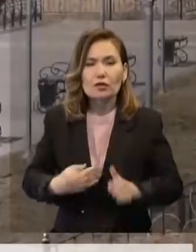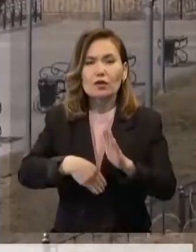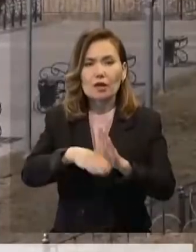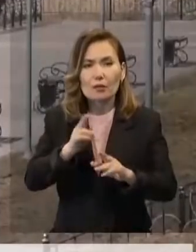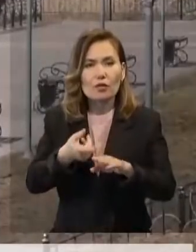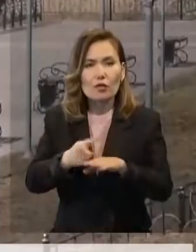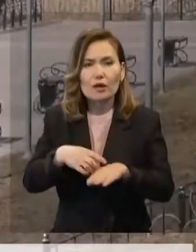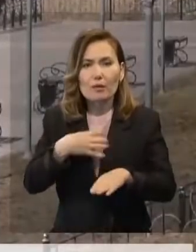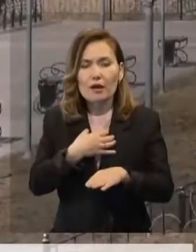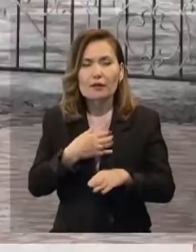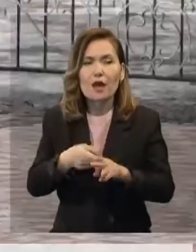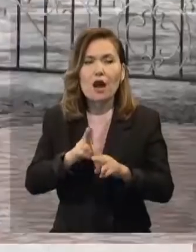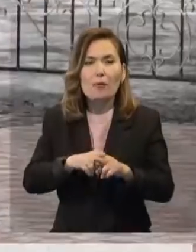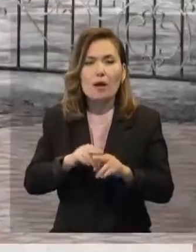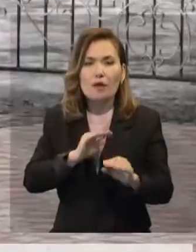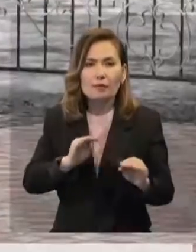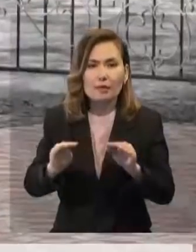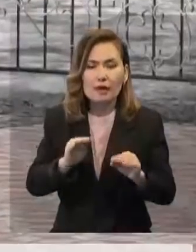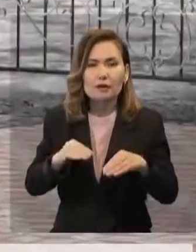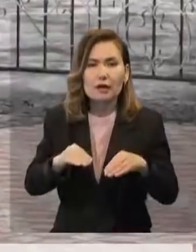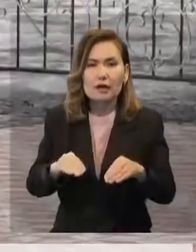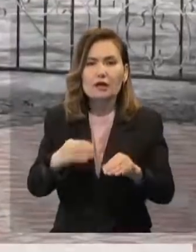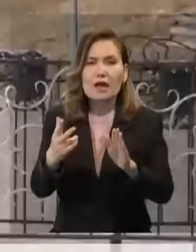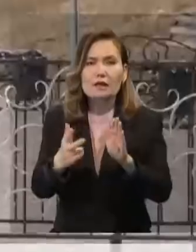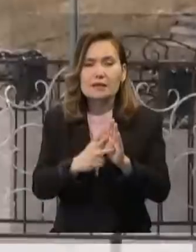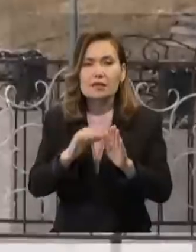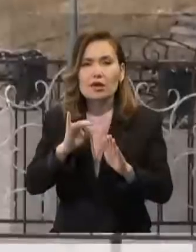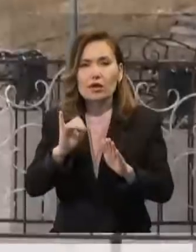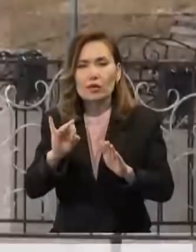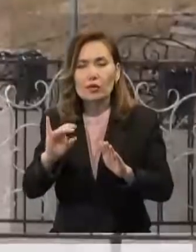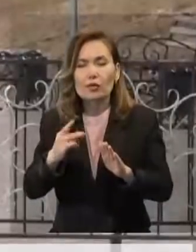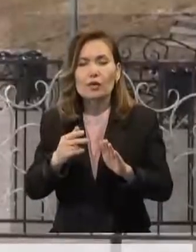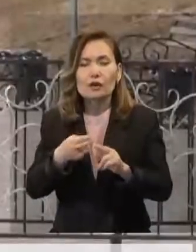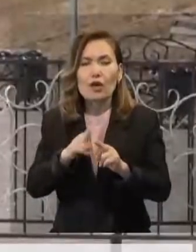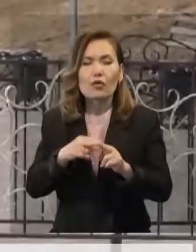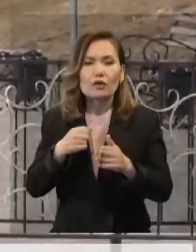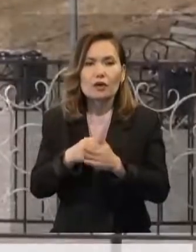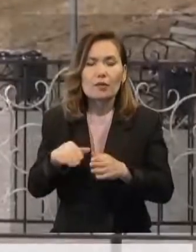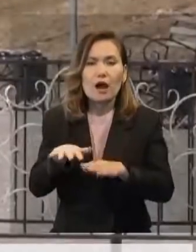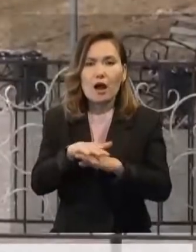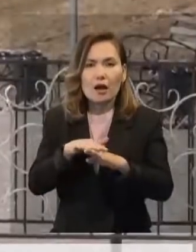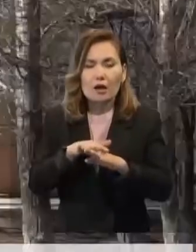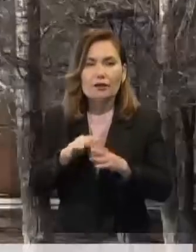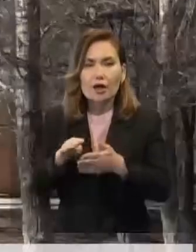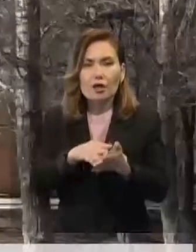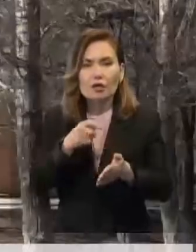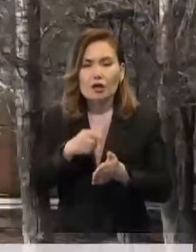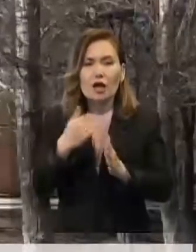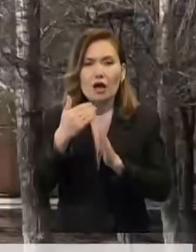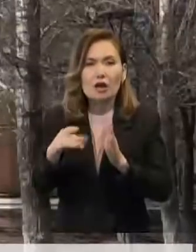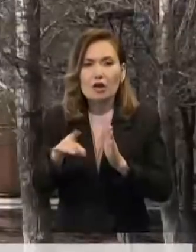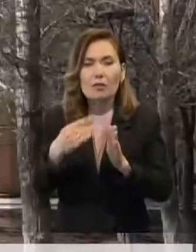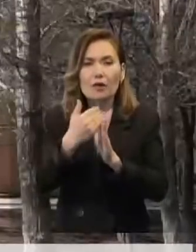ескеру маңызды. Абаттандыру бойынша 8-ші маусымға дейін жергілікті тұрғындардың ұсынысы қабылданады. Республикалық бағдарламаға